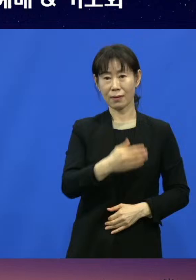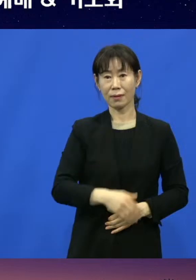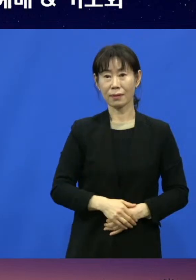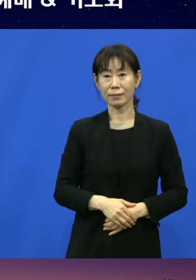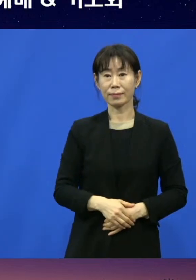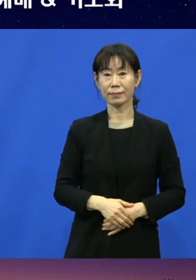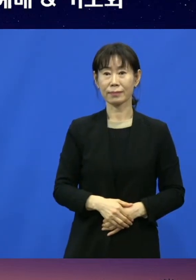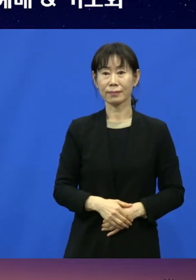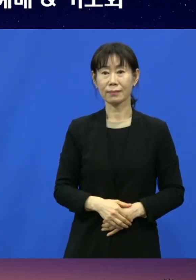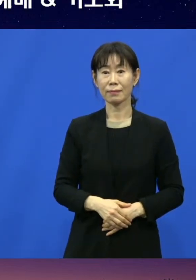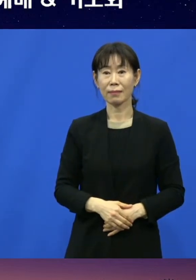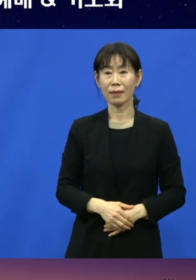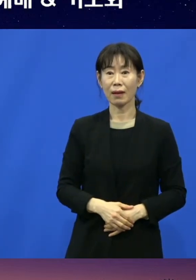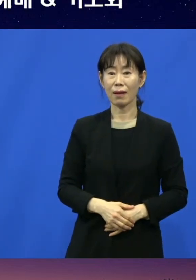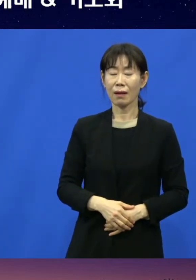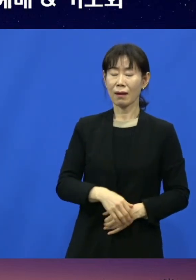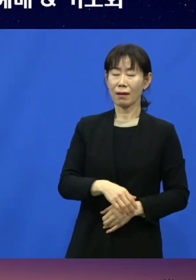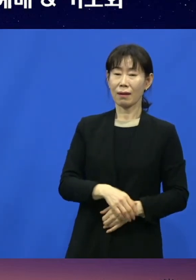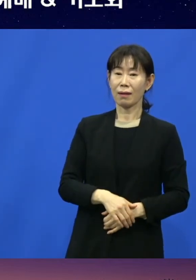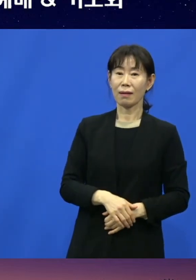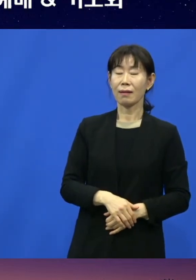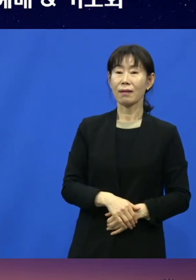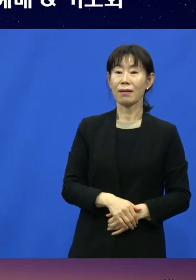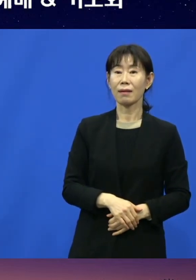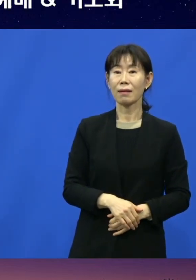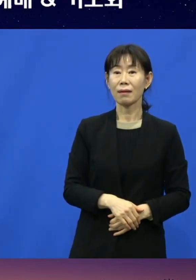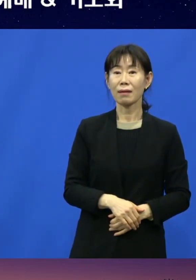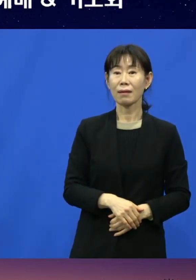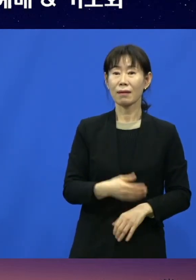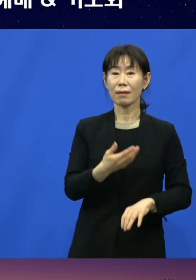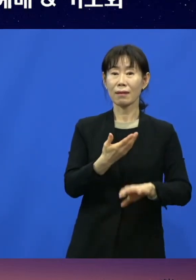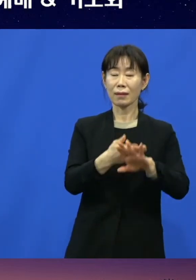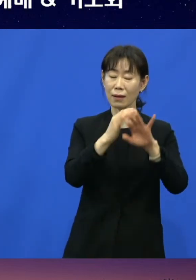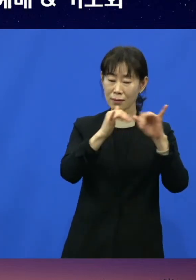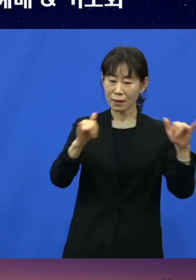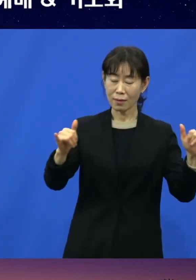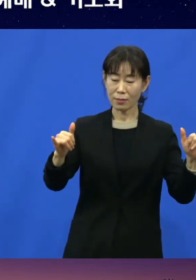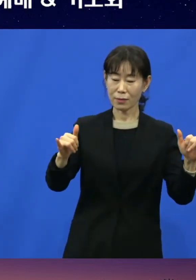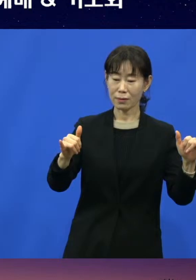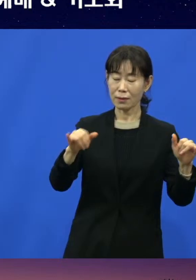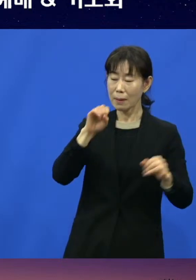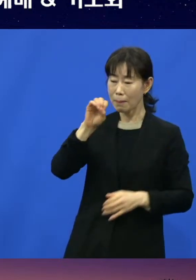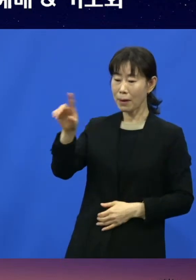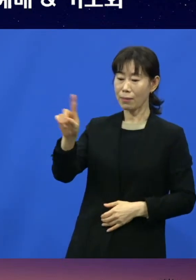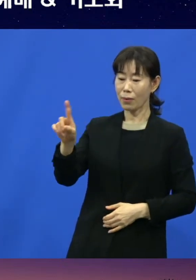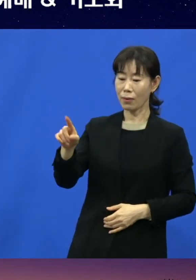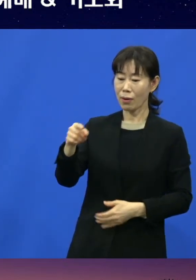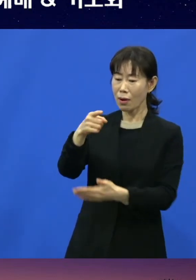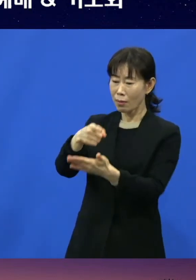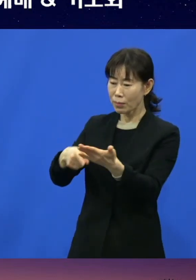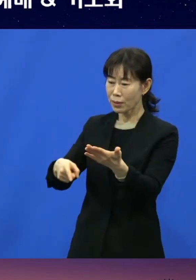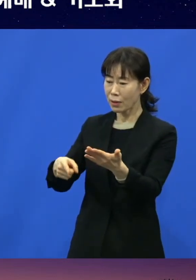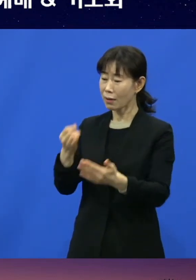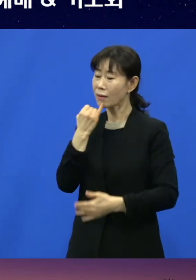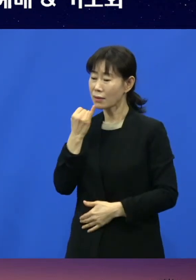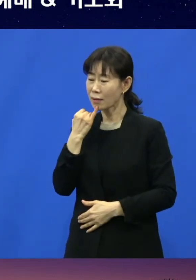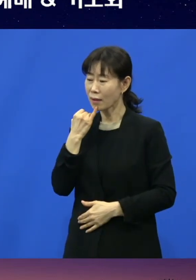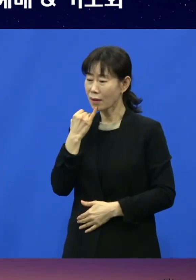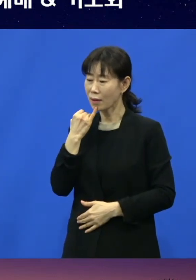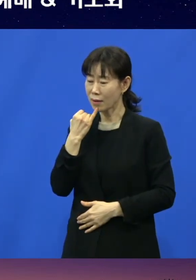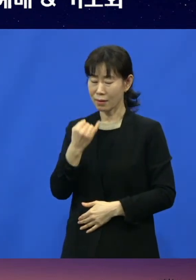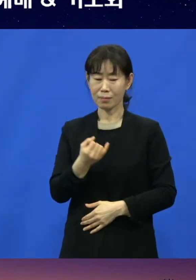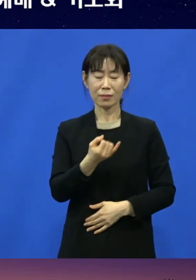남들은 집사님 어떻게 그런 걸, 너무 미미한 거예요. 왜 그래요?